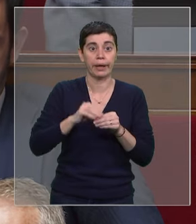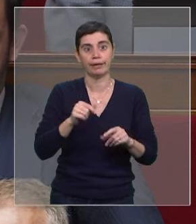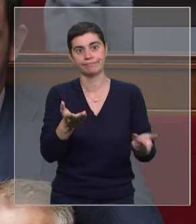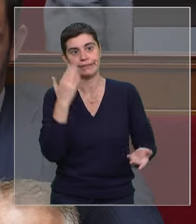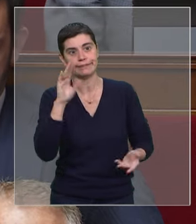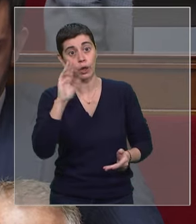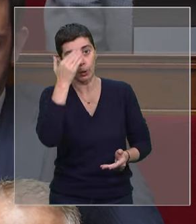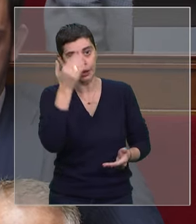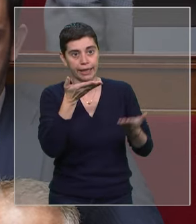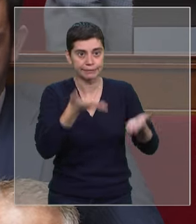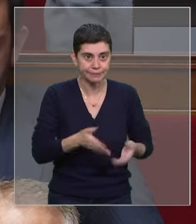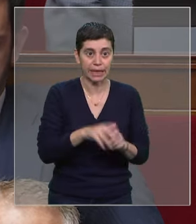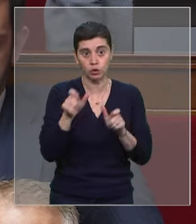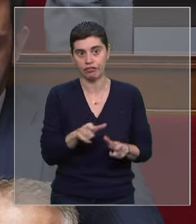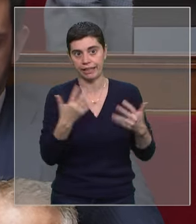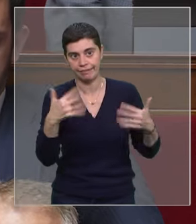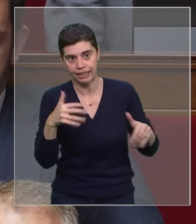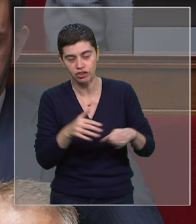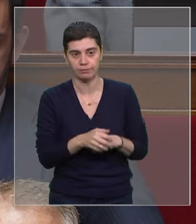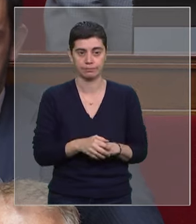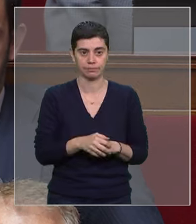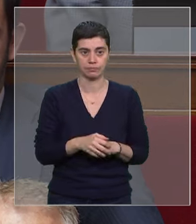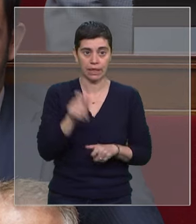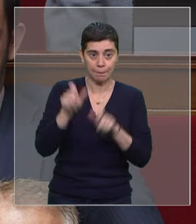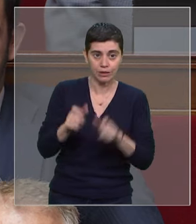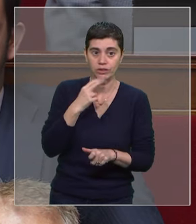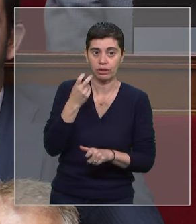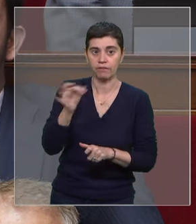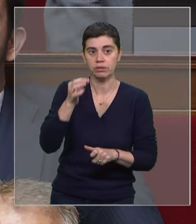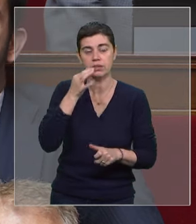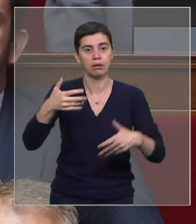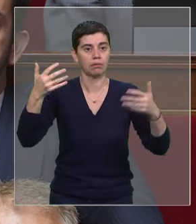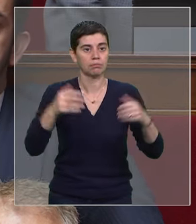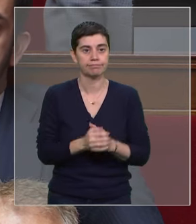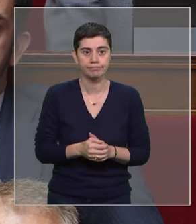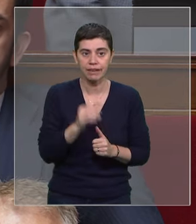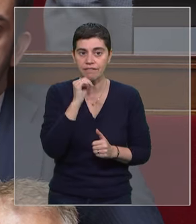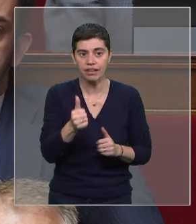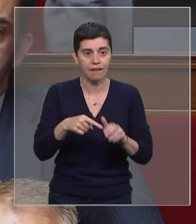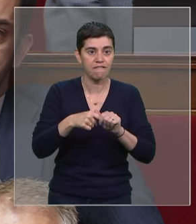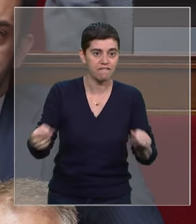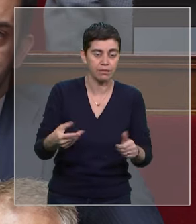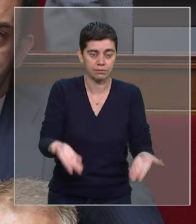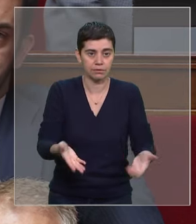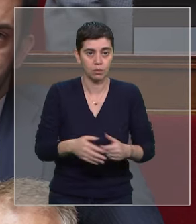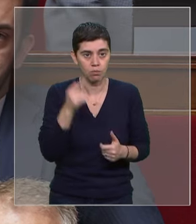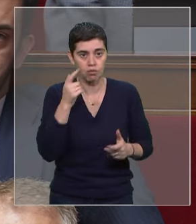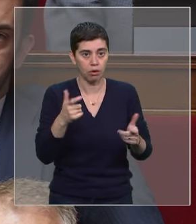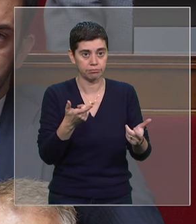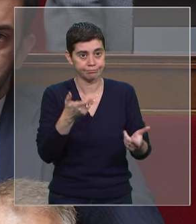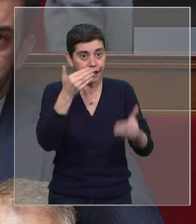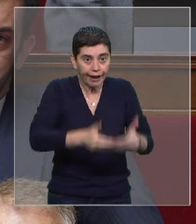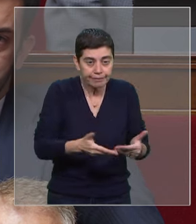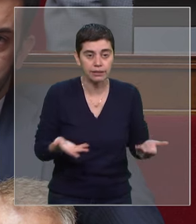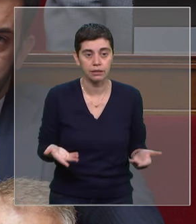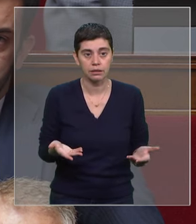repéré, surveillé. Et à chaque attaque, les Français déplorent que rien n'a été fait pour le neutraliser. À